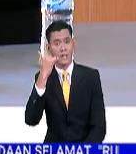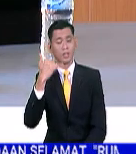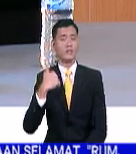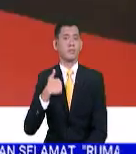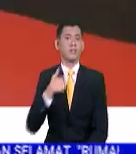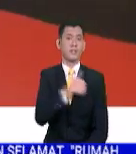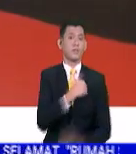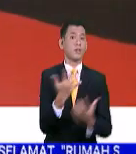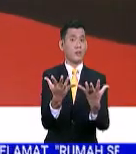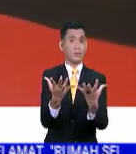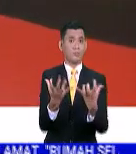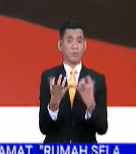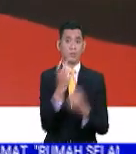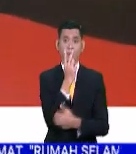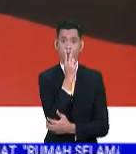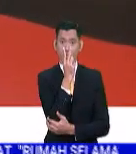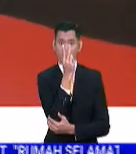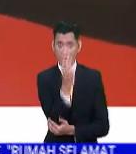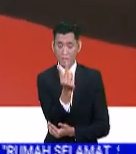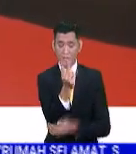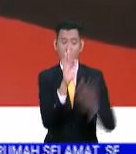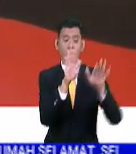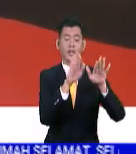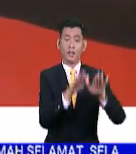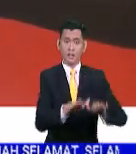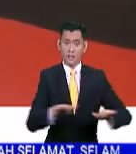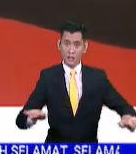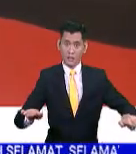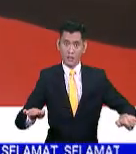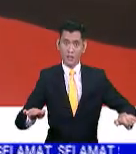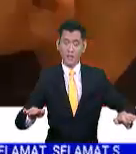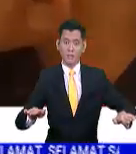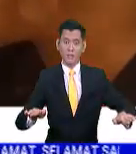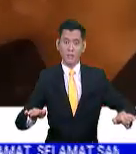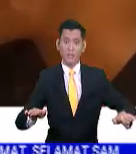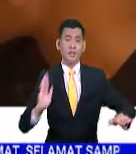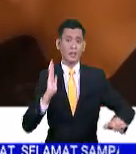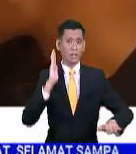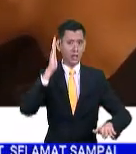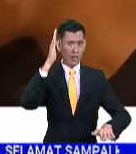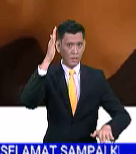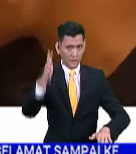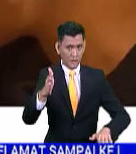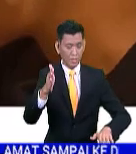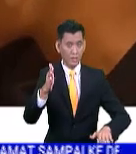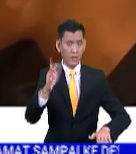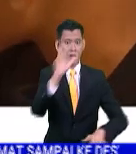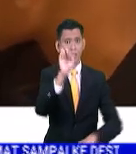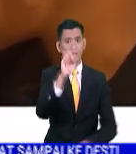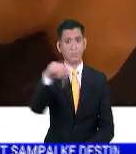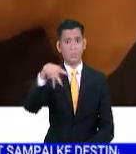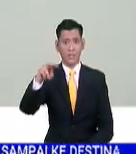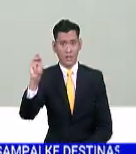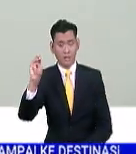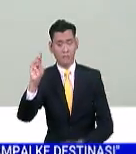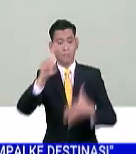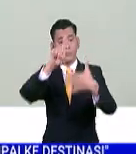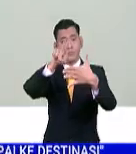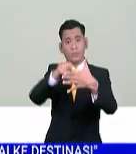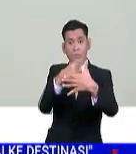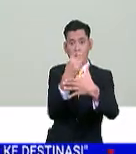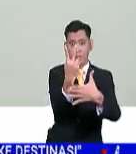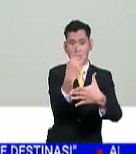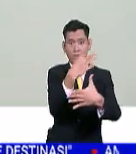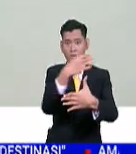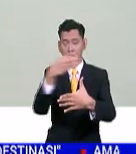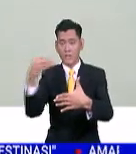memastikan supaya anak-anak kita yang bakal menduduki SPM pada bulan Februari dan bulan